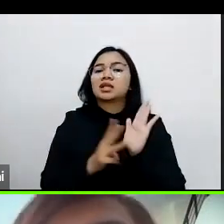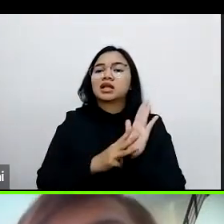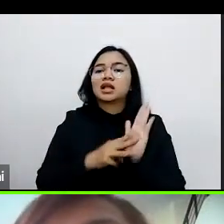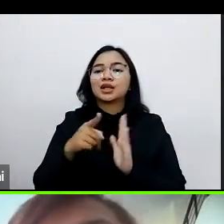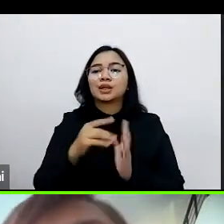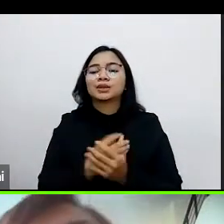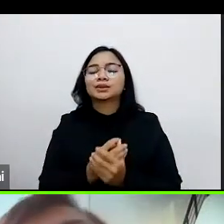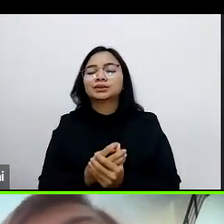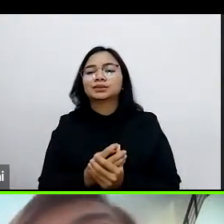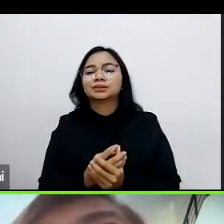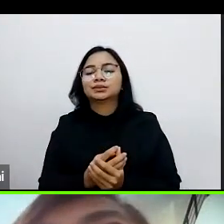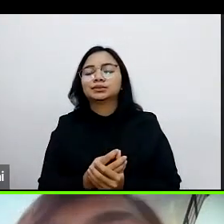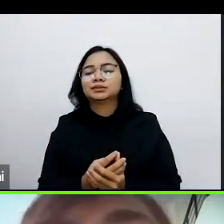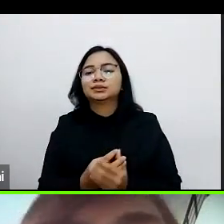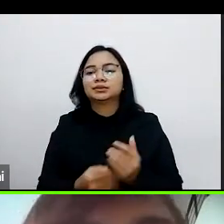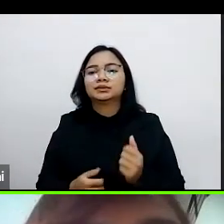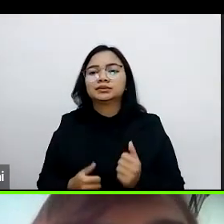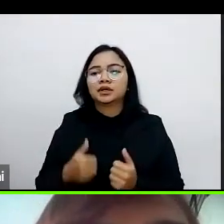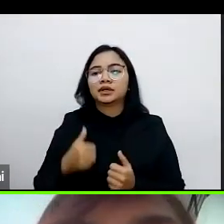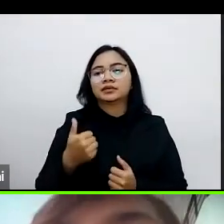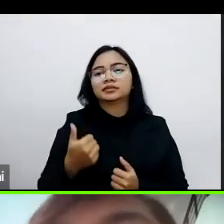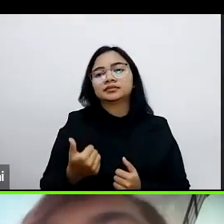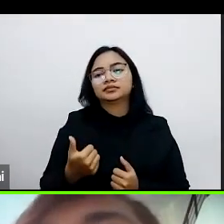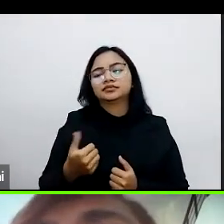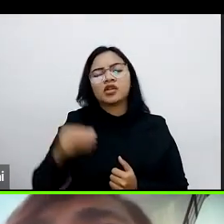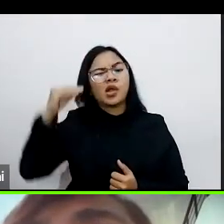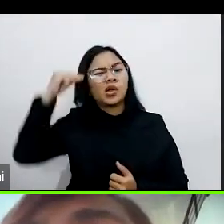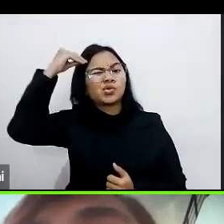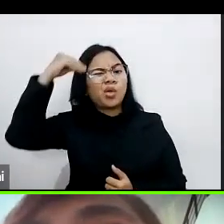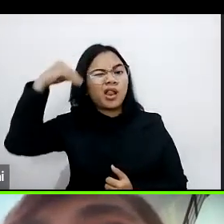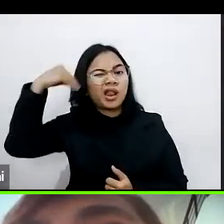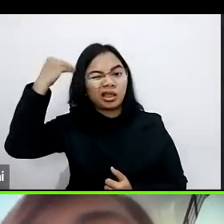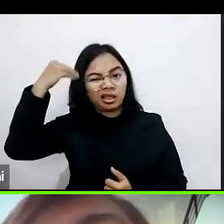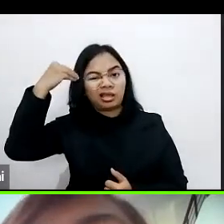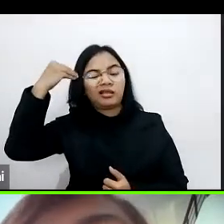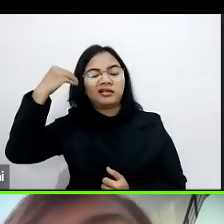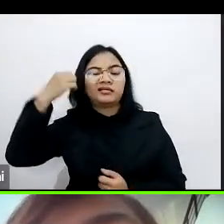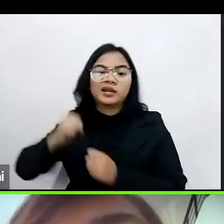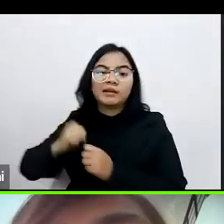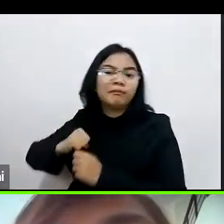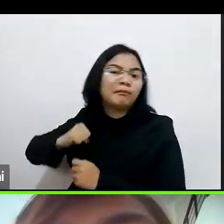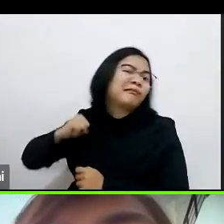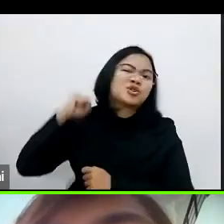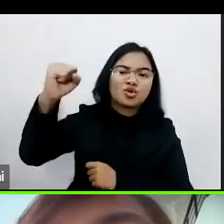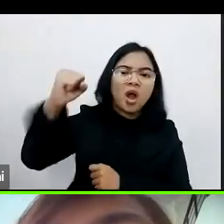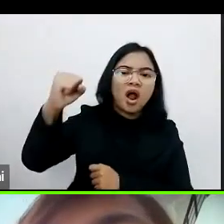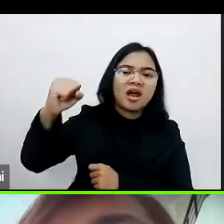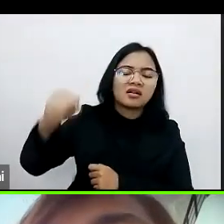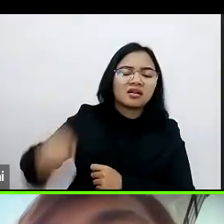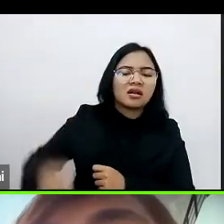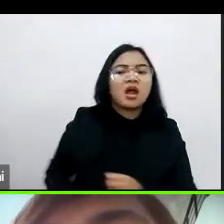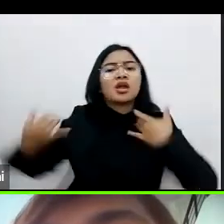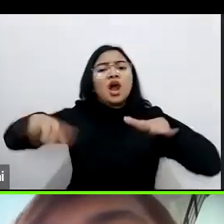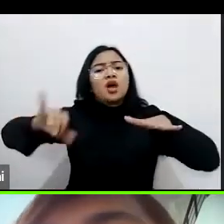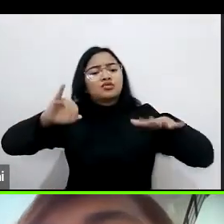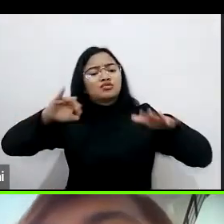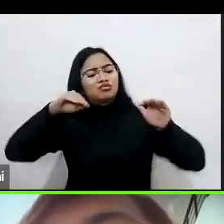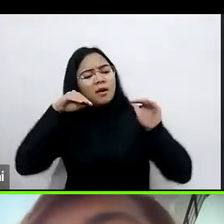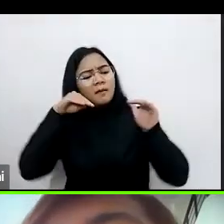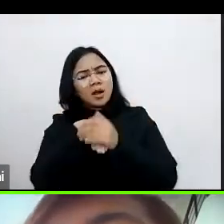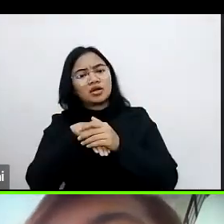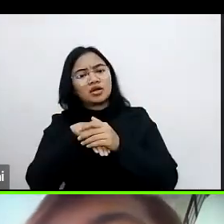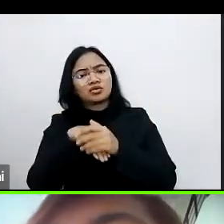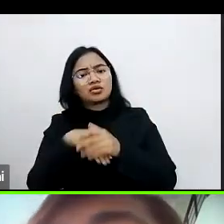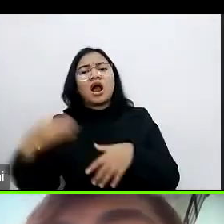apa sangat apa sangat sulit gitu ya untuk diperjuangkan, bahkan yang sudah masuk pada komisi etik